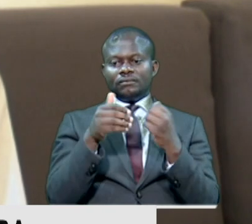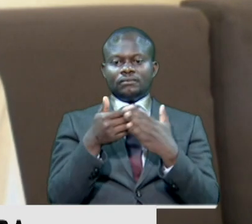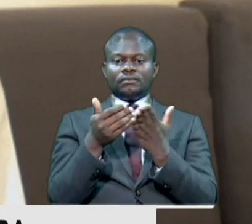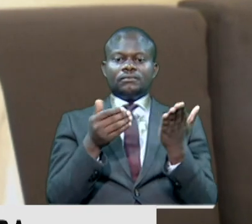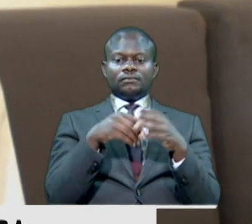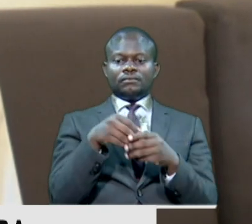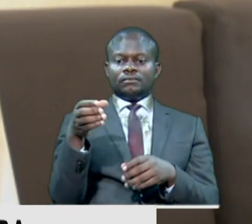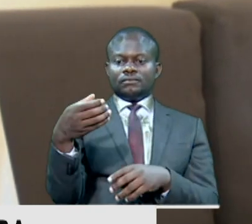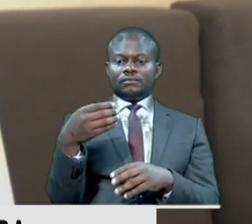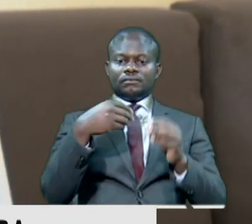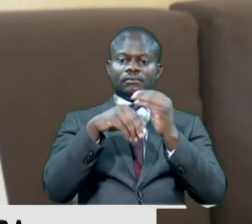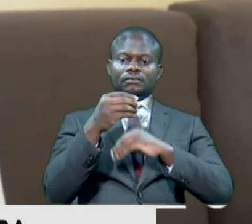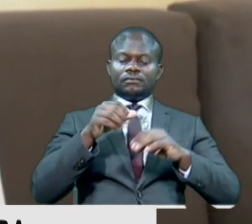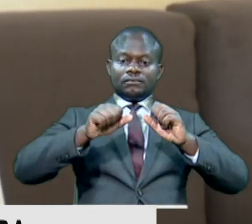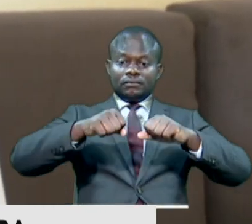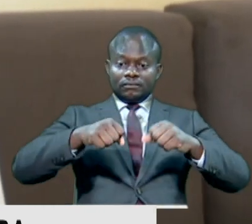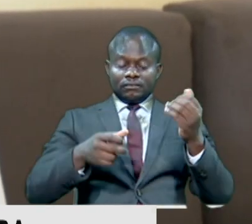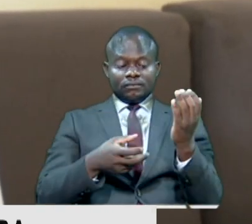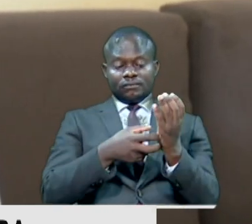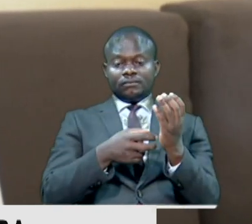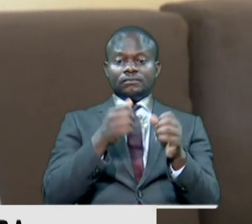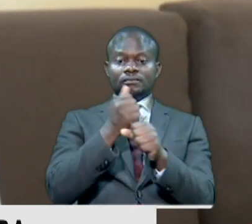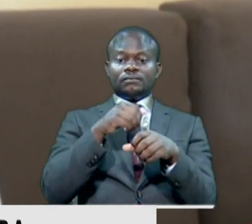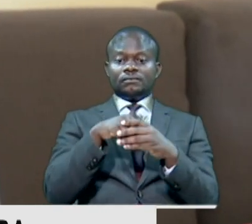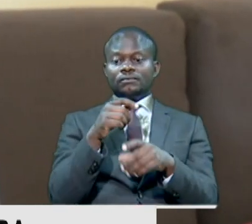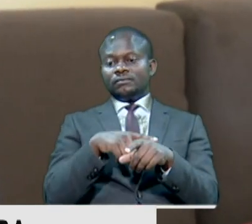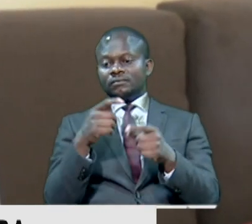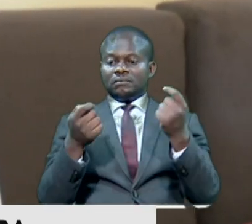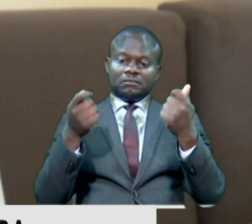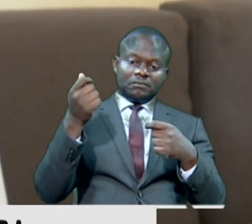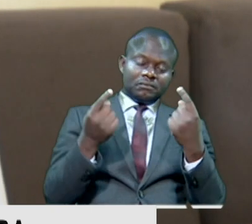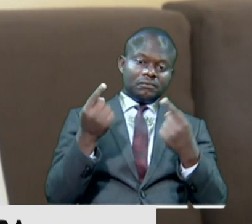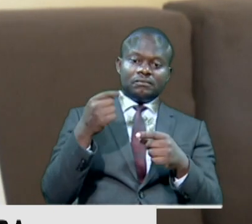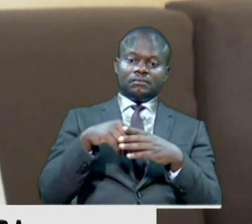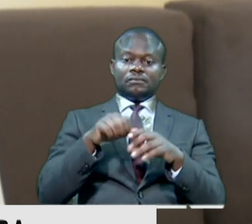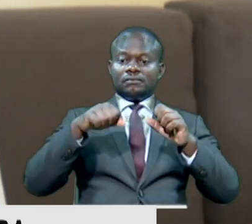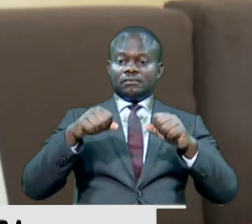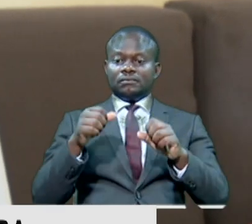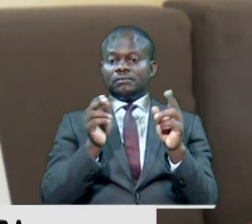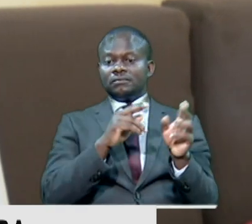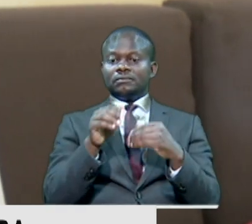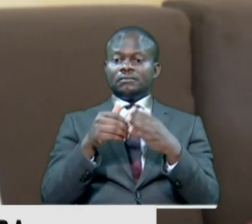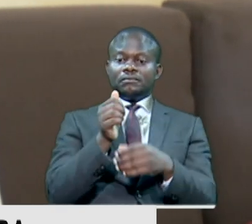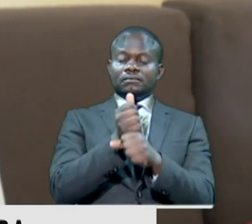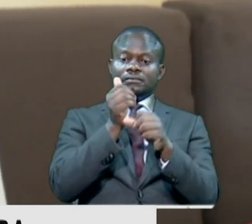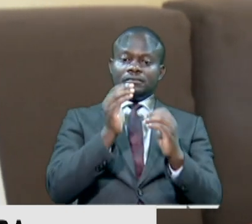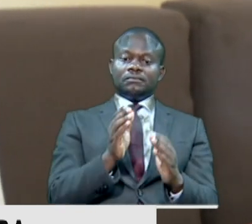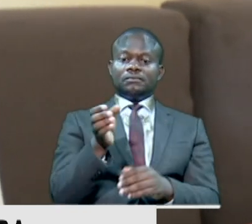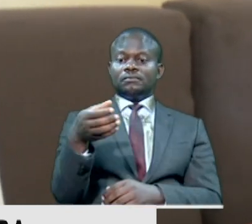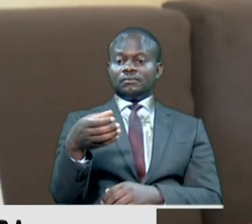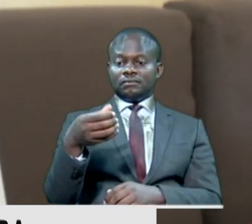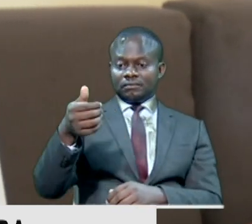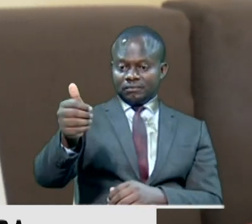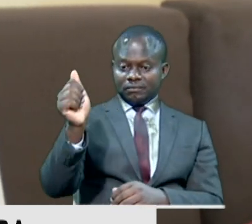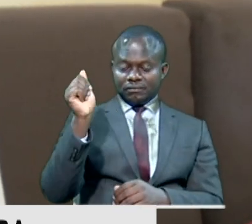muri kampani icuruza amamoto y'amashanyarazi nabwo nkakoramo ibiraka ntwara moto nyine n'ubundi abakozi nk'abakozi ba kampani